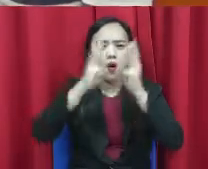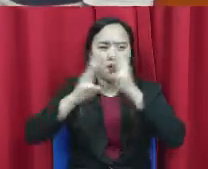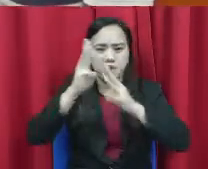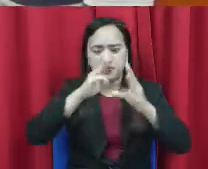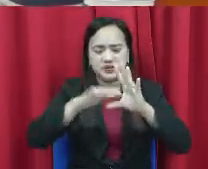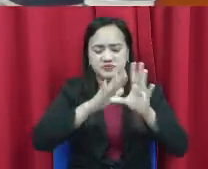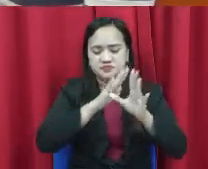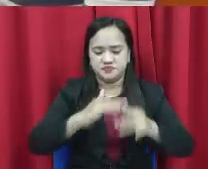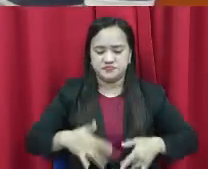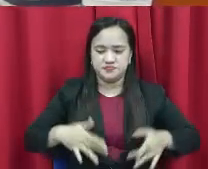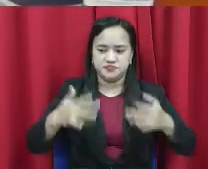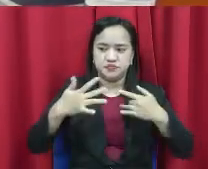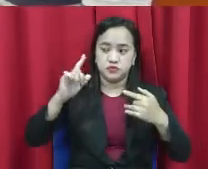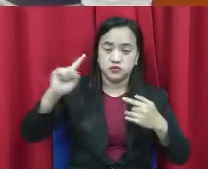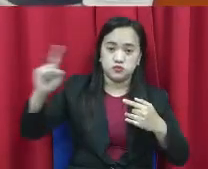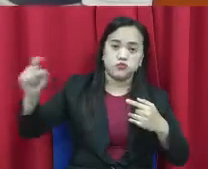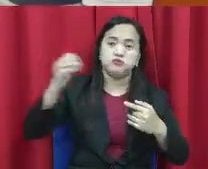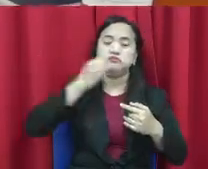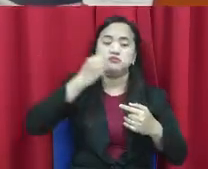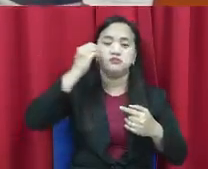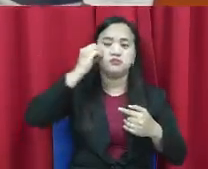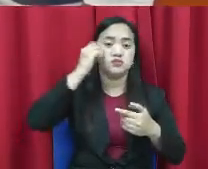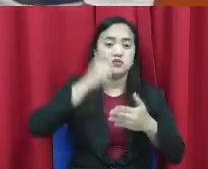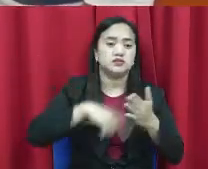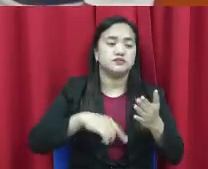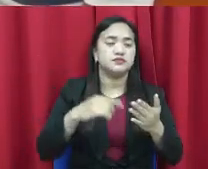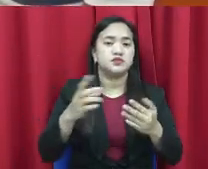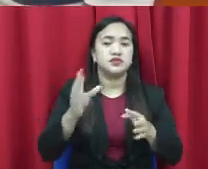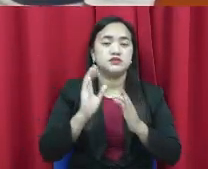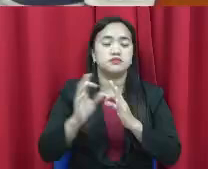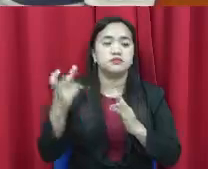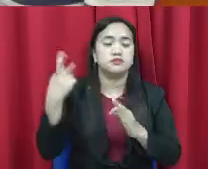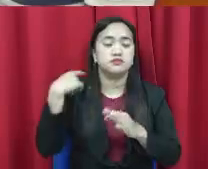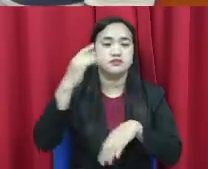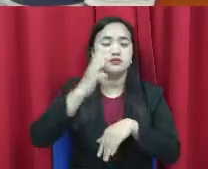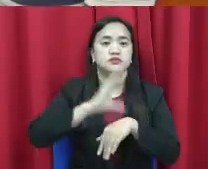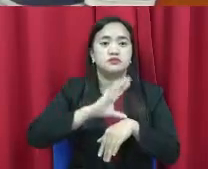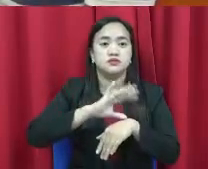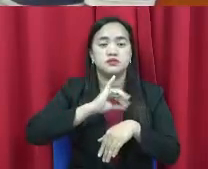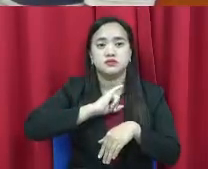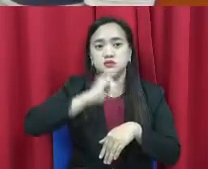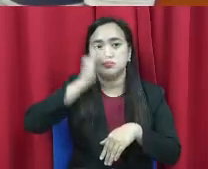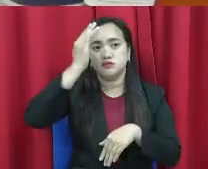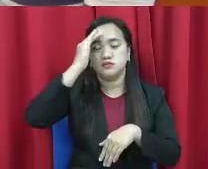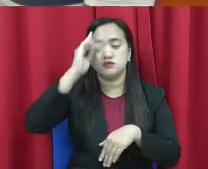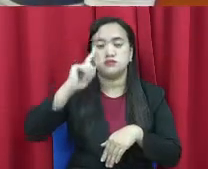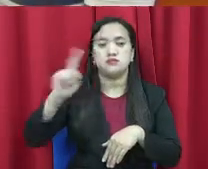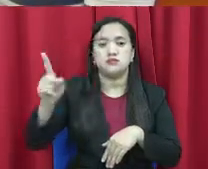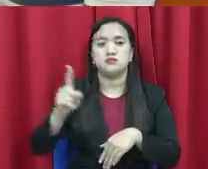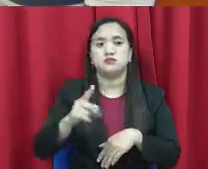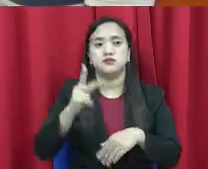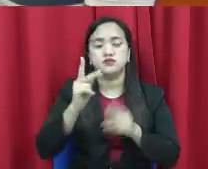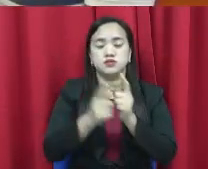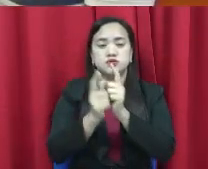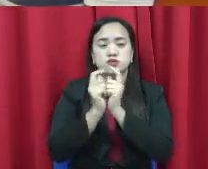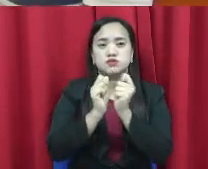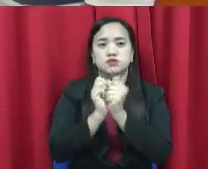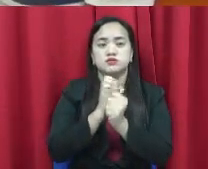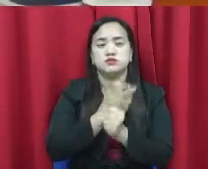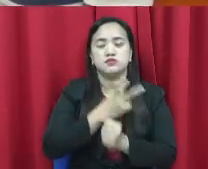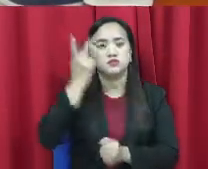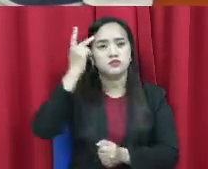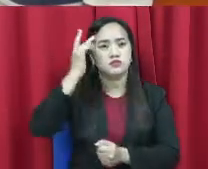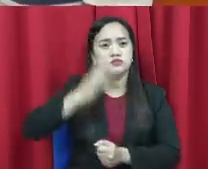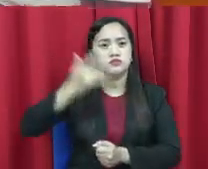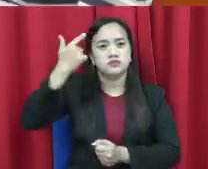Noel anong oras yan umuuwi lagi Aba eh kung walang church na alam kong siguradong pinupuntahan niya at kasama niya ating mahal na Pastor ay pambihira